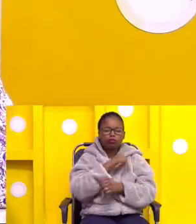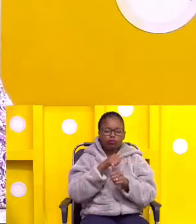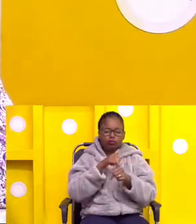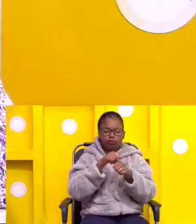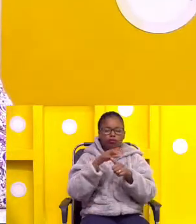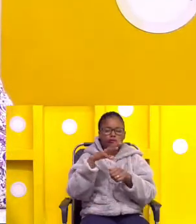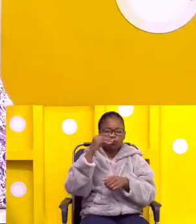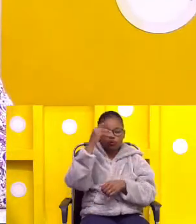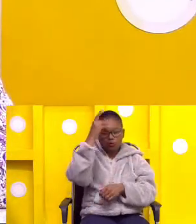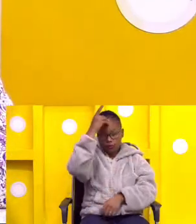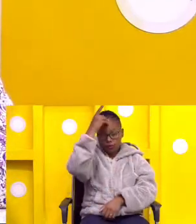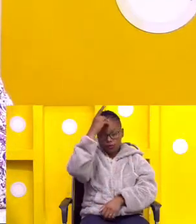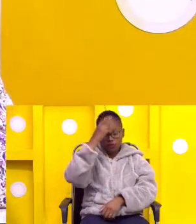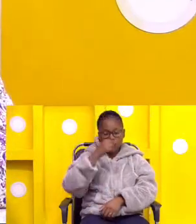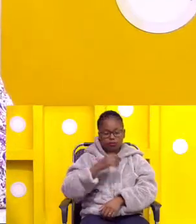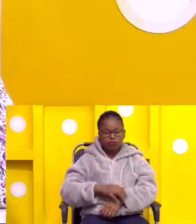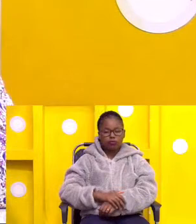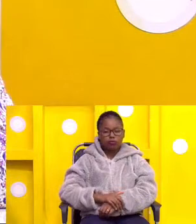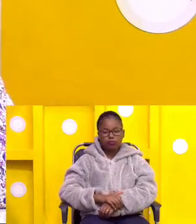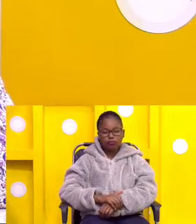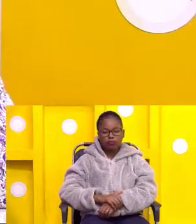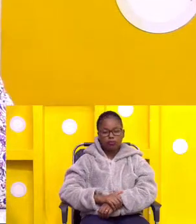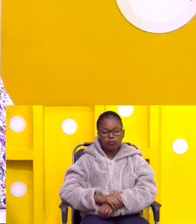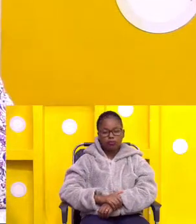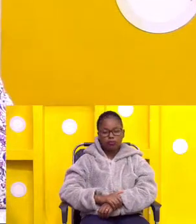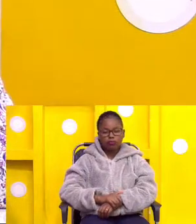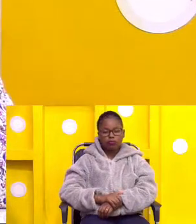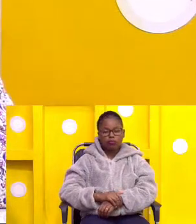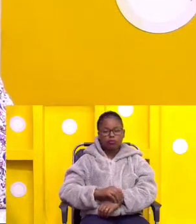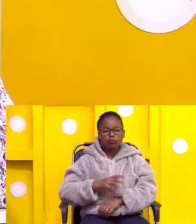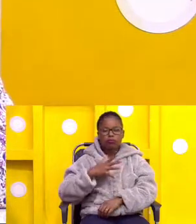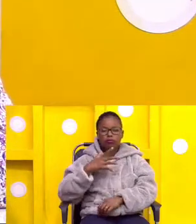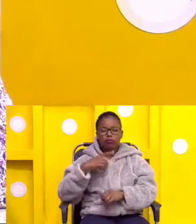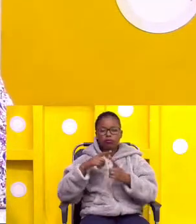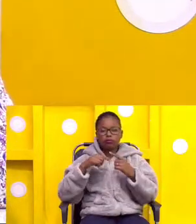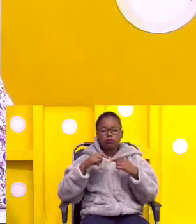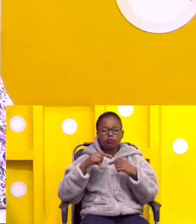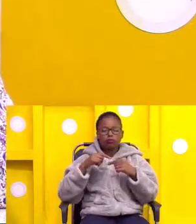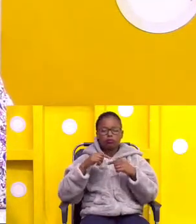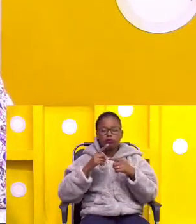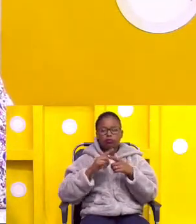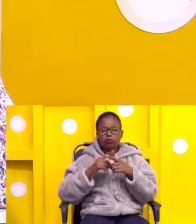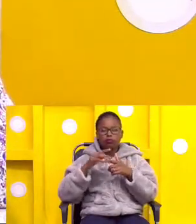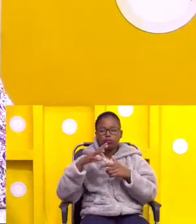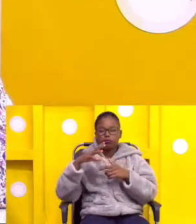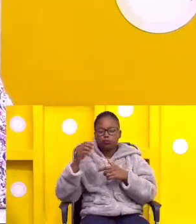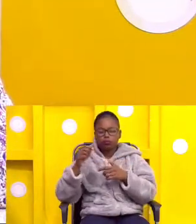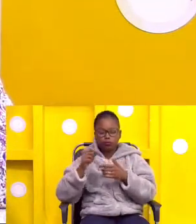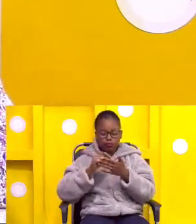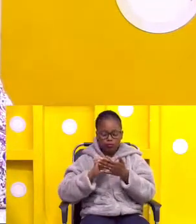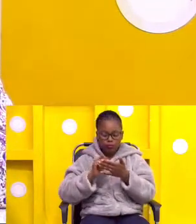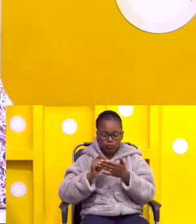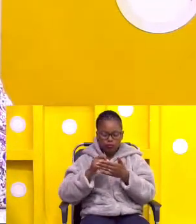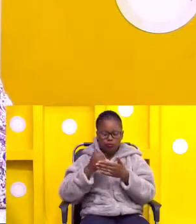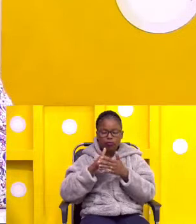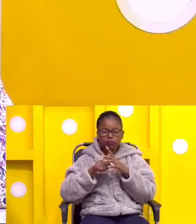sana. Hati ya kwa kafe kukamwewe. Kareda kwengani ya gegoiki.